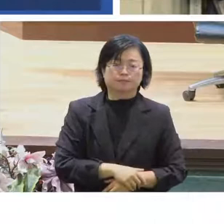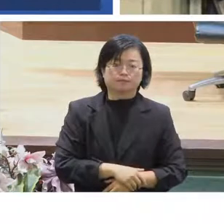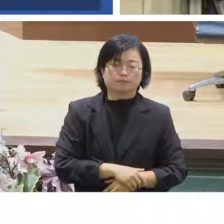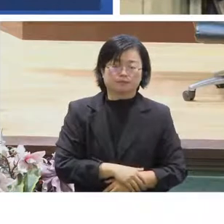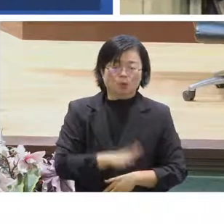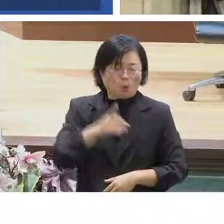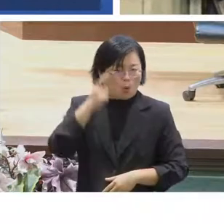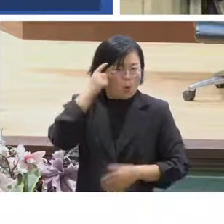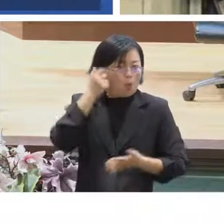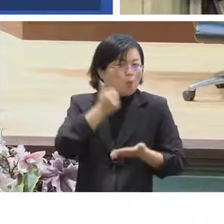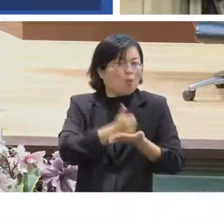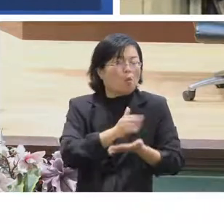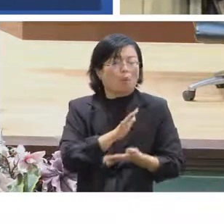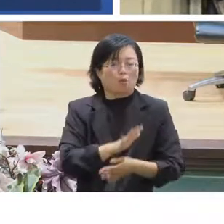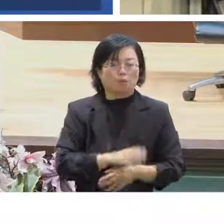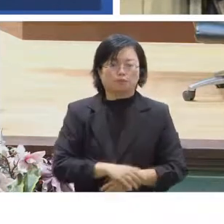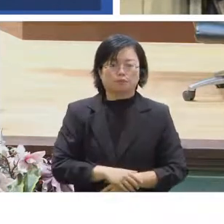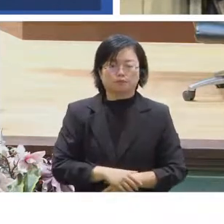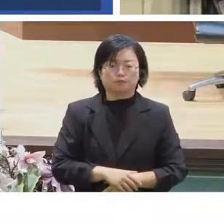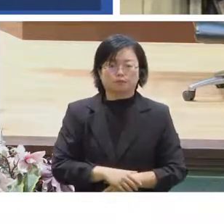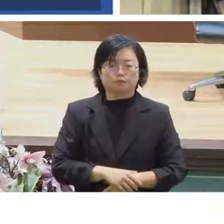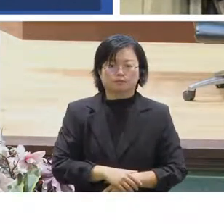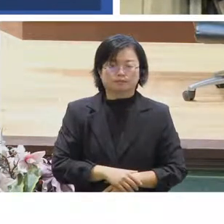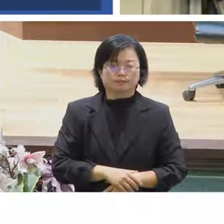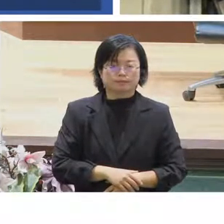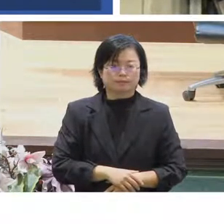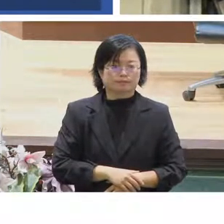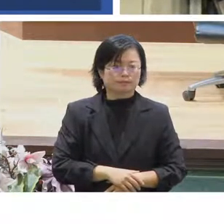开放。因为其实比如说像企业的数据的话，